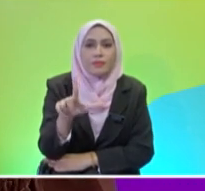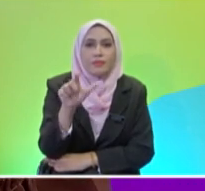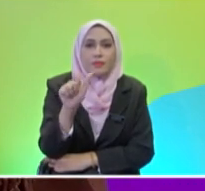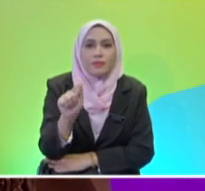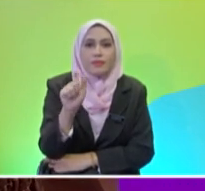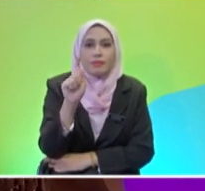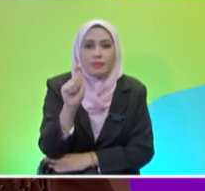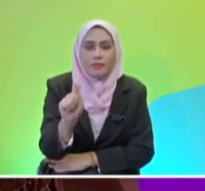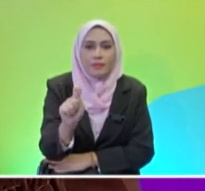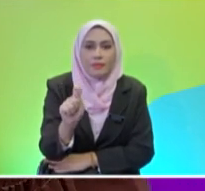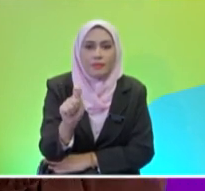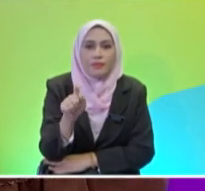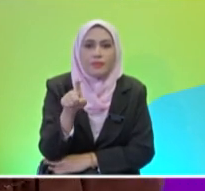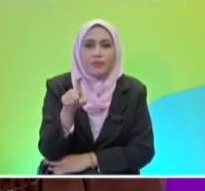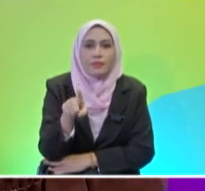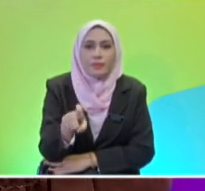L-A-T, lat.